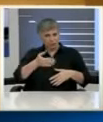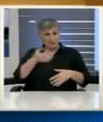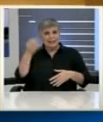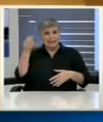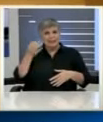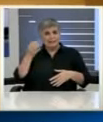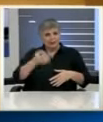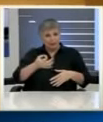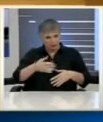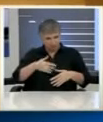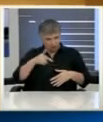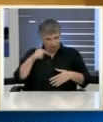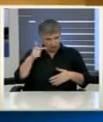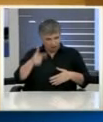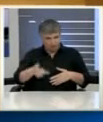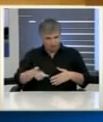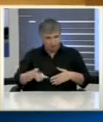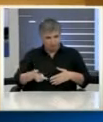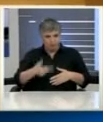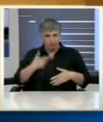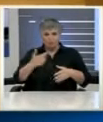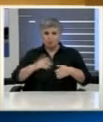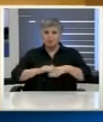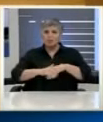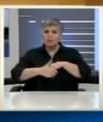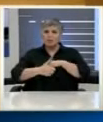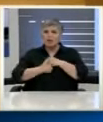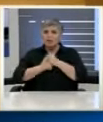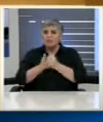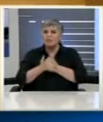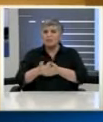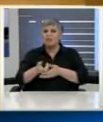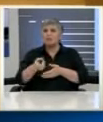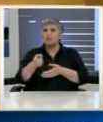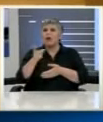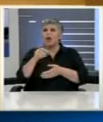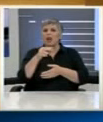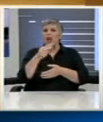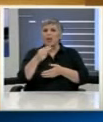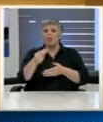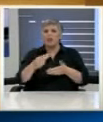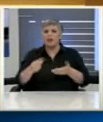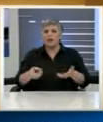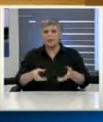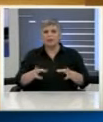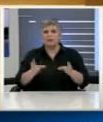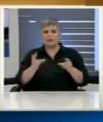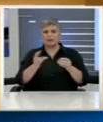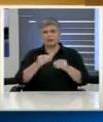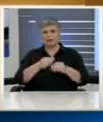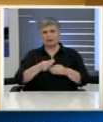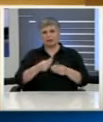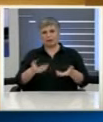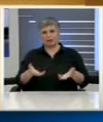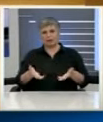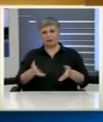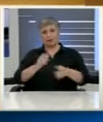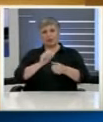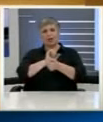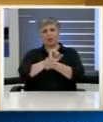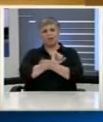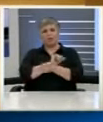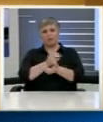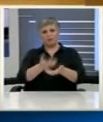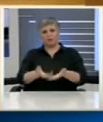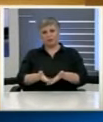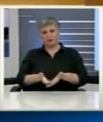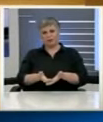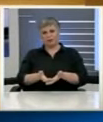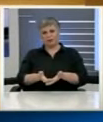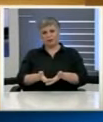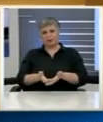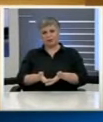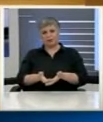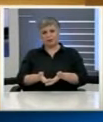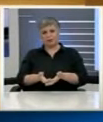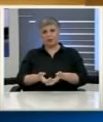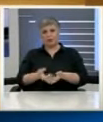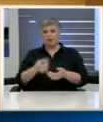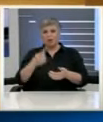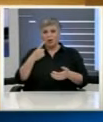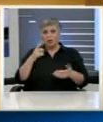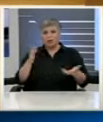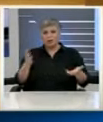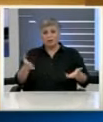ξέρω μπορεί να έχετε ενδιαφέρον για υποθέσεις δικαιοσύνης και άλλες δεν το ξέρω αυτό δεν το ξέρω αυτό αλλά ξέρω ότι σε